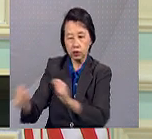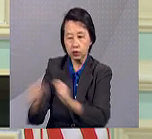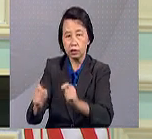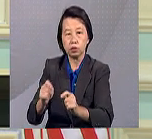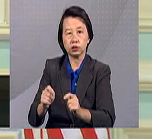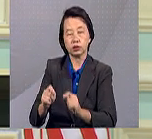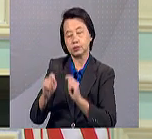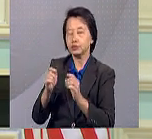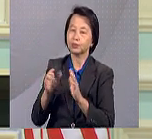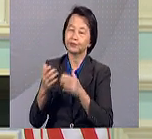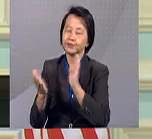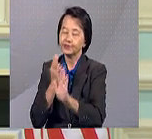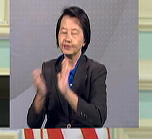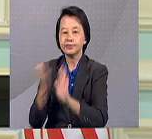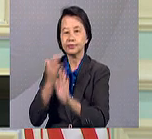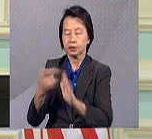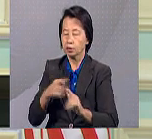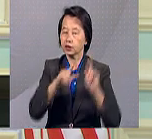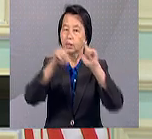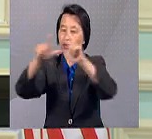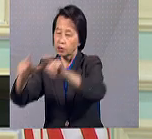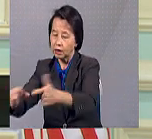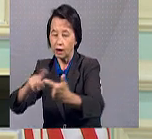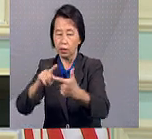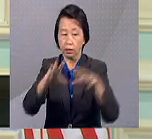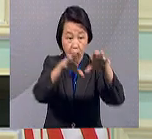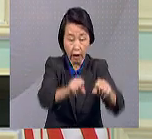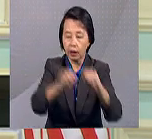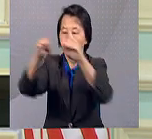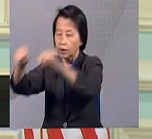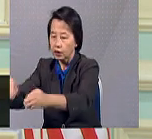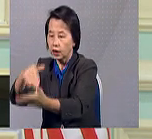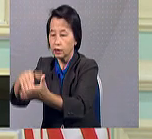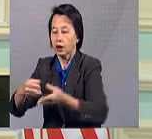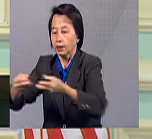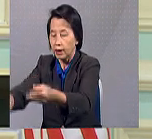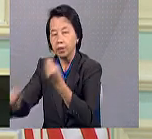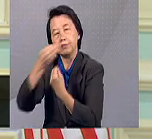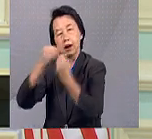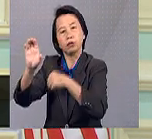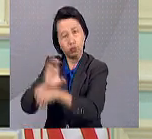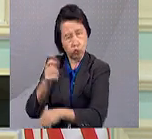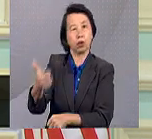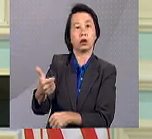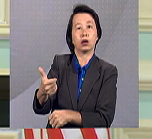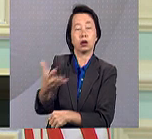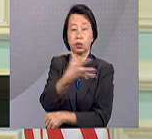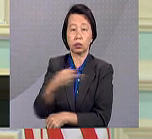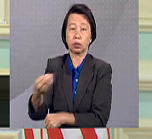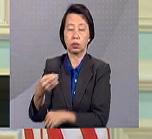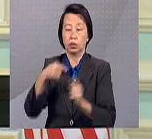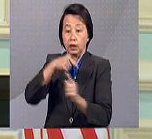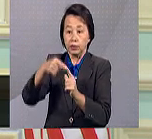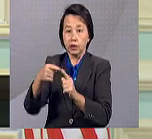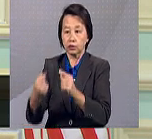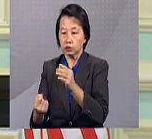secara perikemanusiaan. Kita letakkan mereka di depo, diberi makan secukupnya. Dan